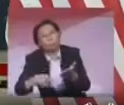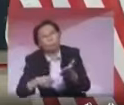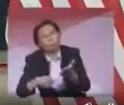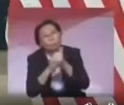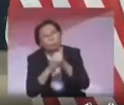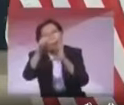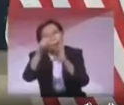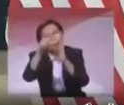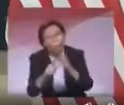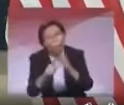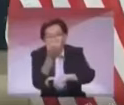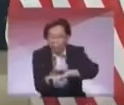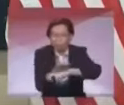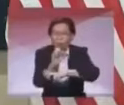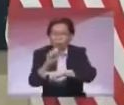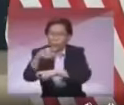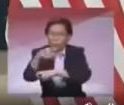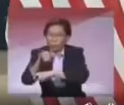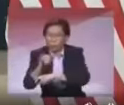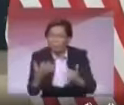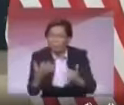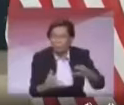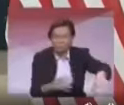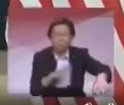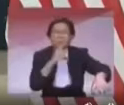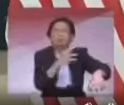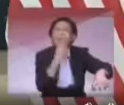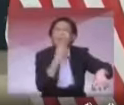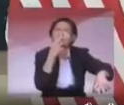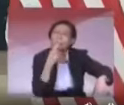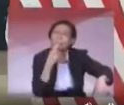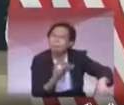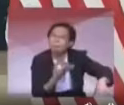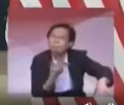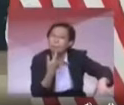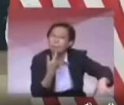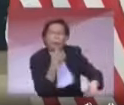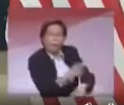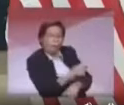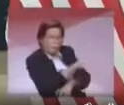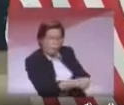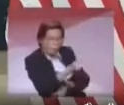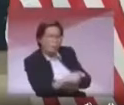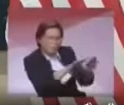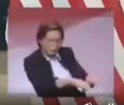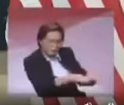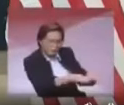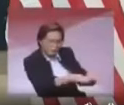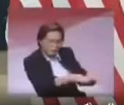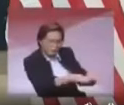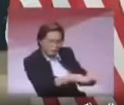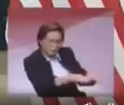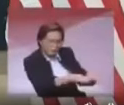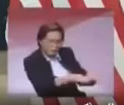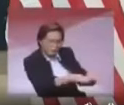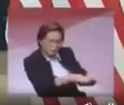Batu Sapi adalah kawasan merah sekarang. Kita minta penduduk Batu Sapi supaya duduk di rumah. Batu